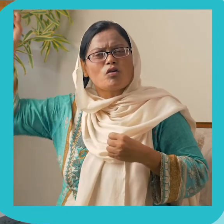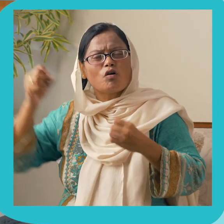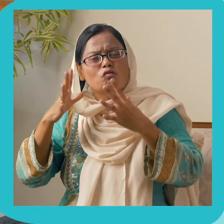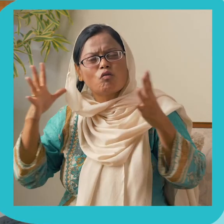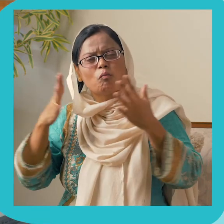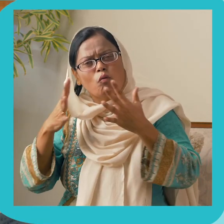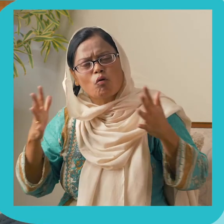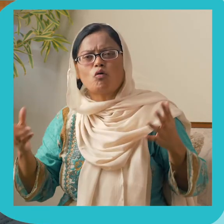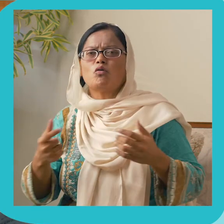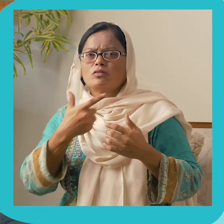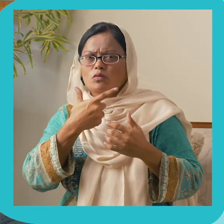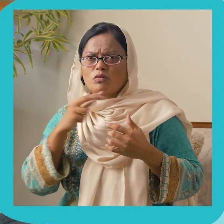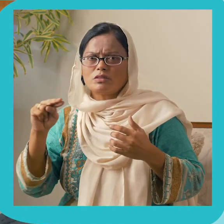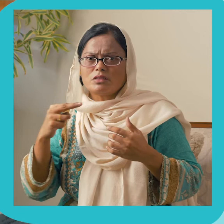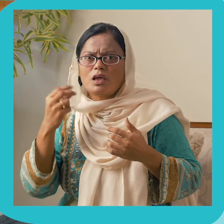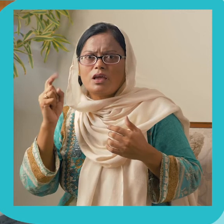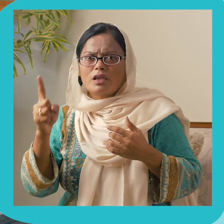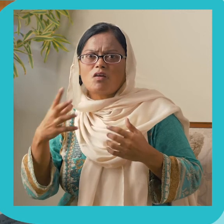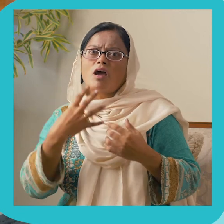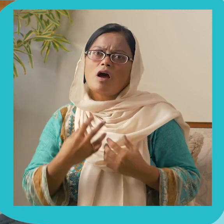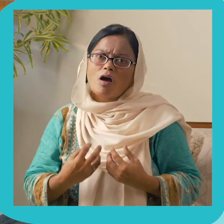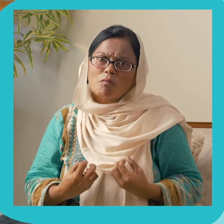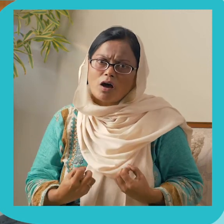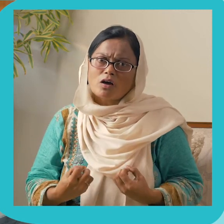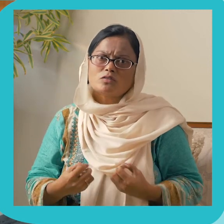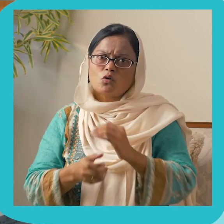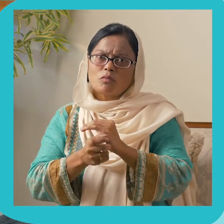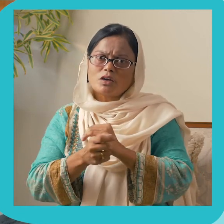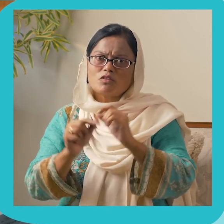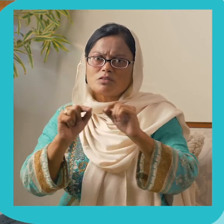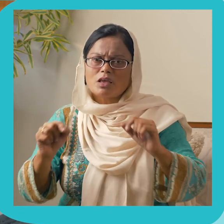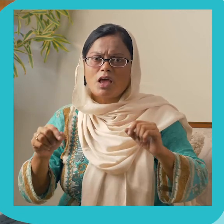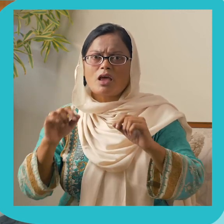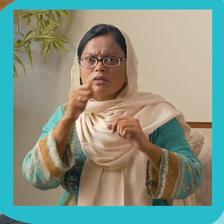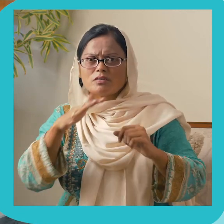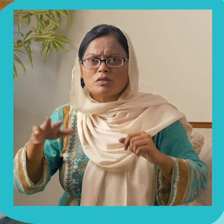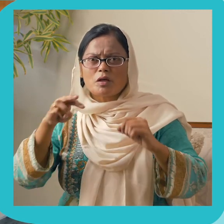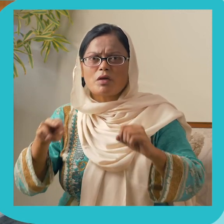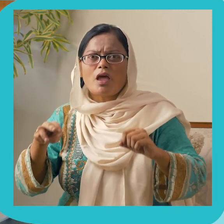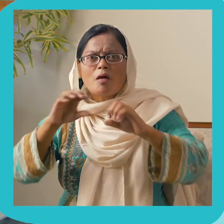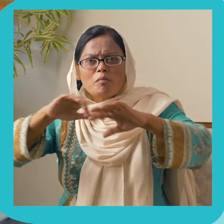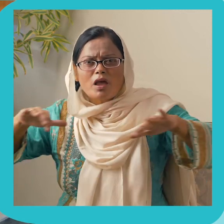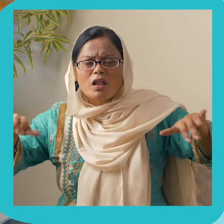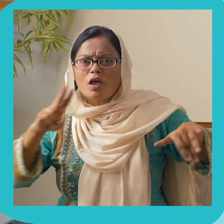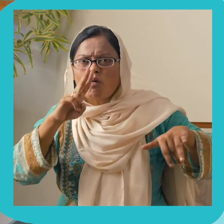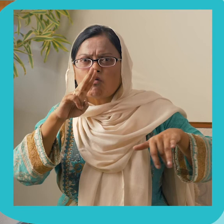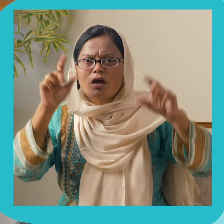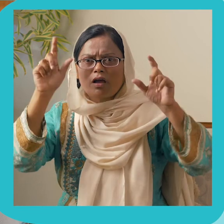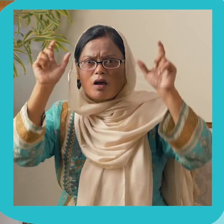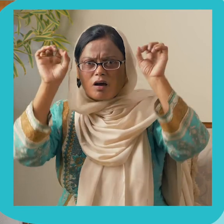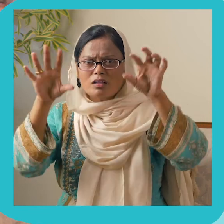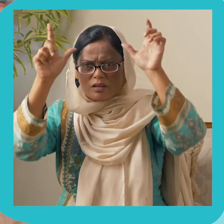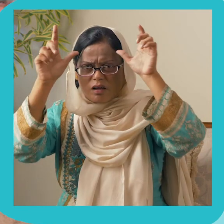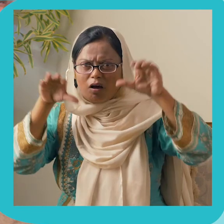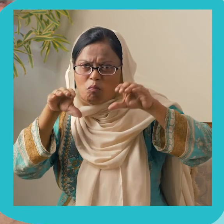हुर्रे! वो खुश थे कि उन्होंने एक मासूम कछुए को समंदर में फैले हुए हौलनाक प्लोगर से बचा लिया।